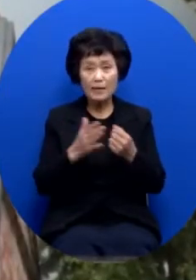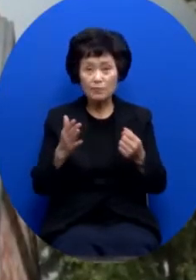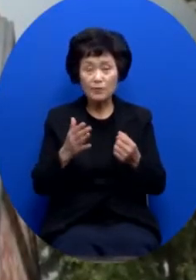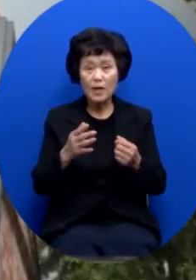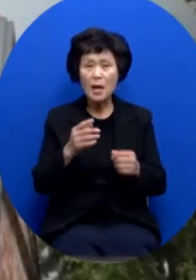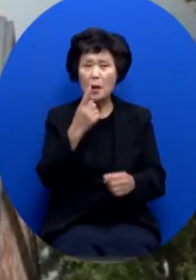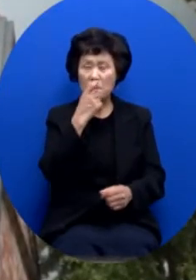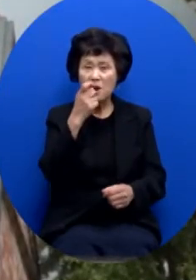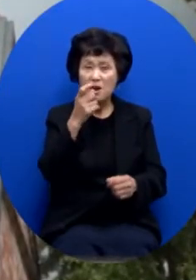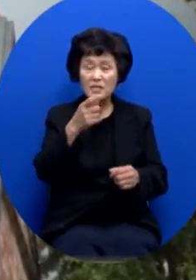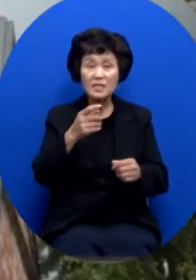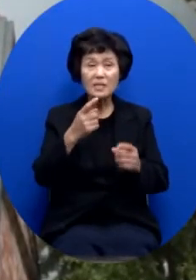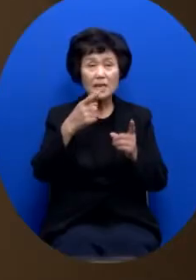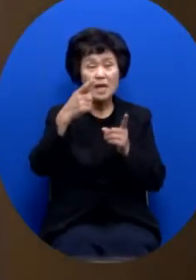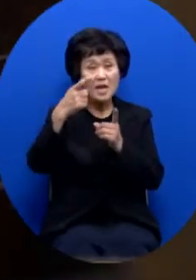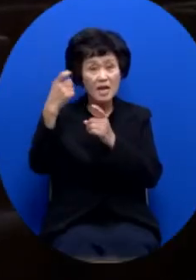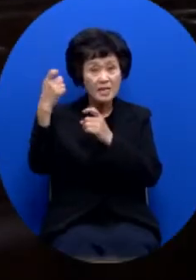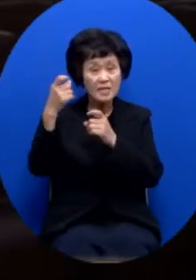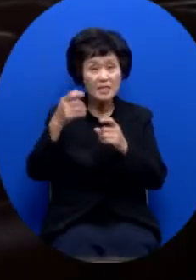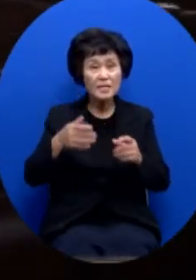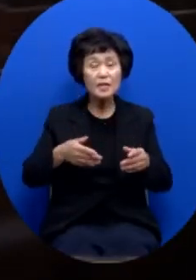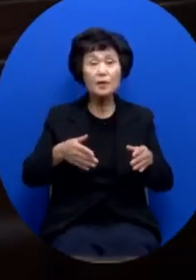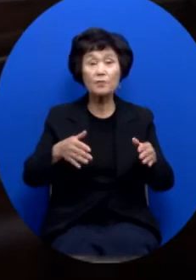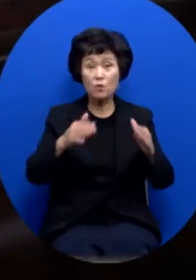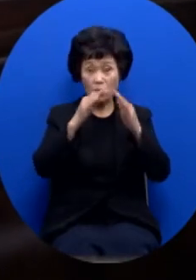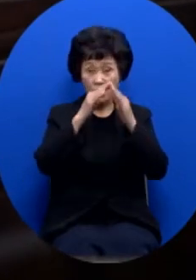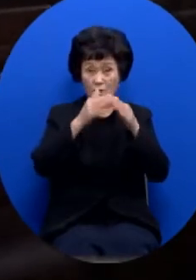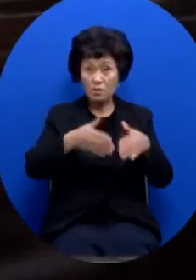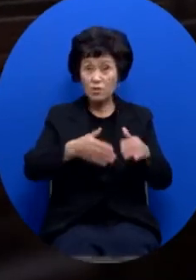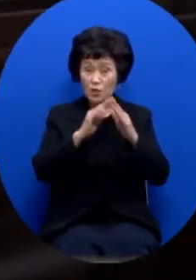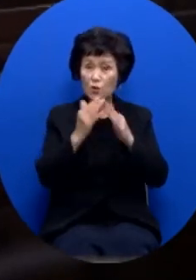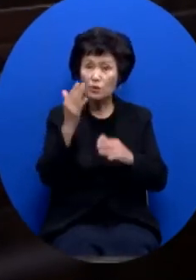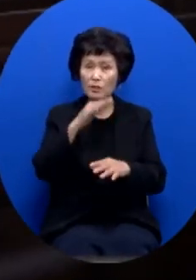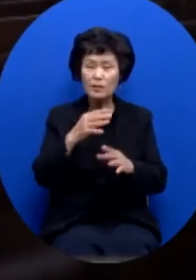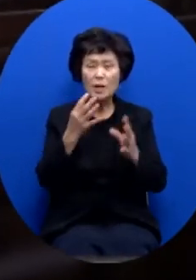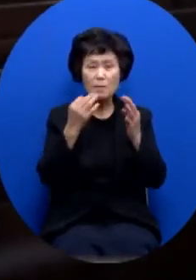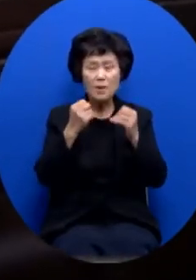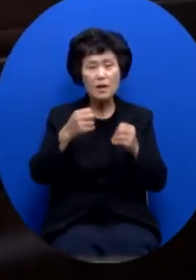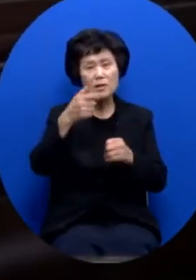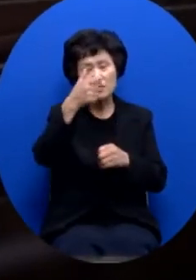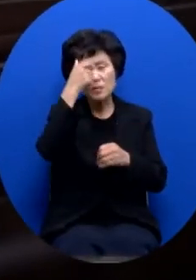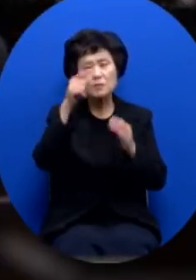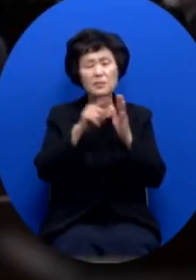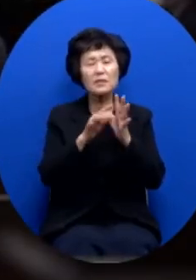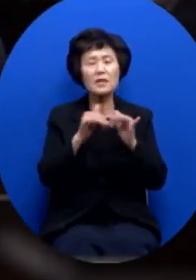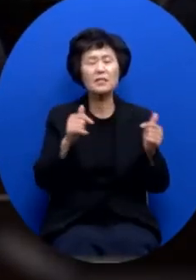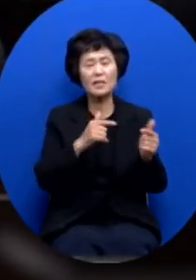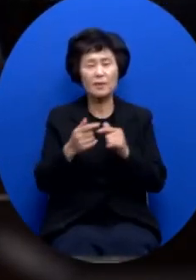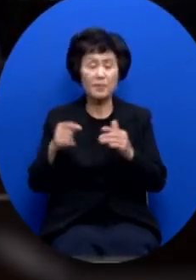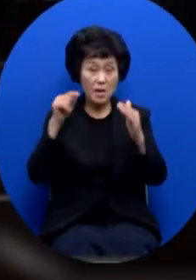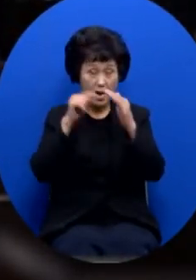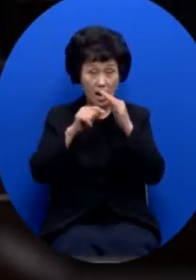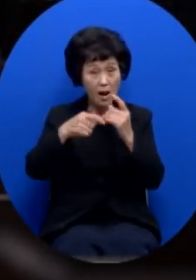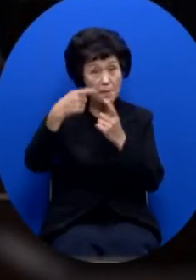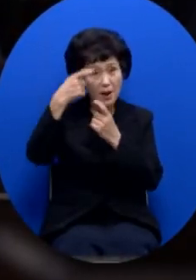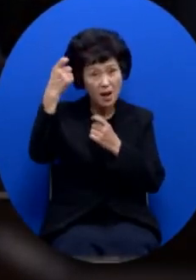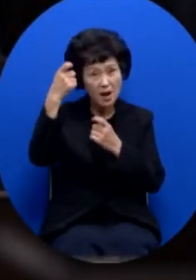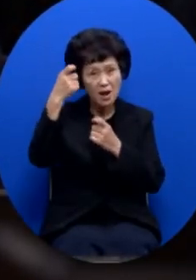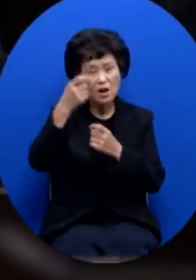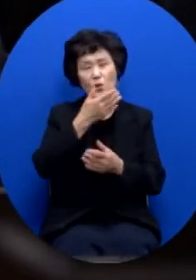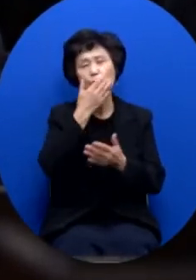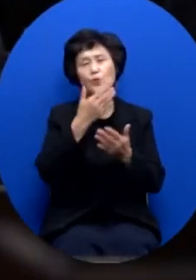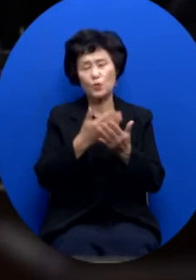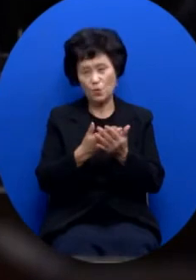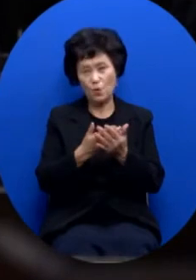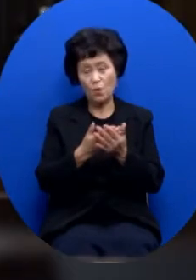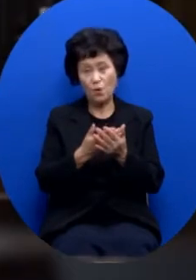해놨는데 기독교인들이 많이 와서 보는 것 같지는 않아 아직까지는. 네. 그래서 그런 데 직접 보는 것과 또 말로만 듣는 것과는 다르기 때문에 네. 직접